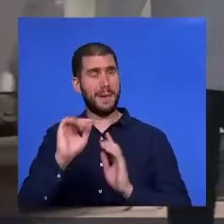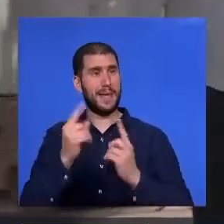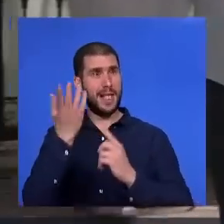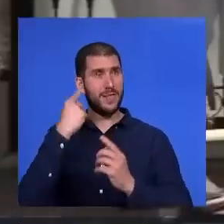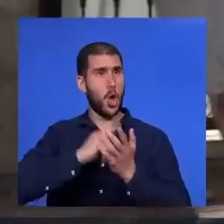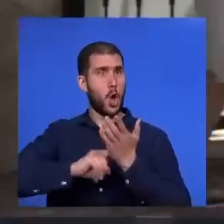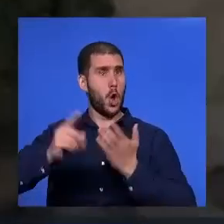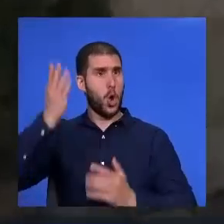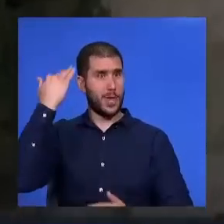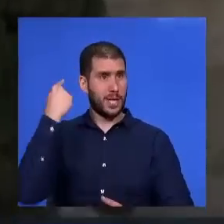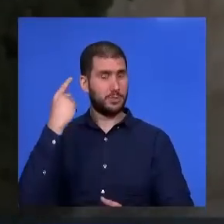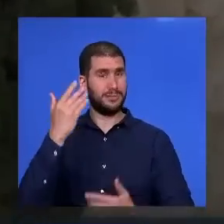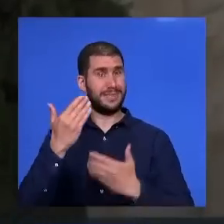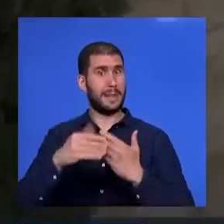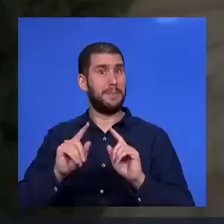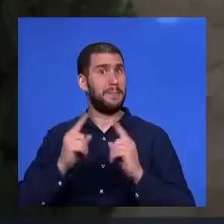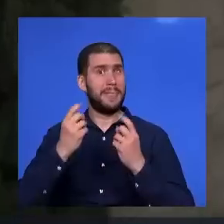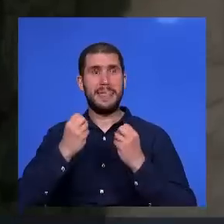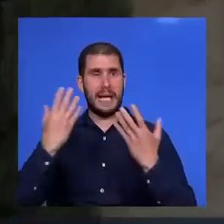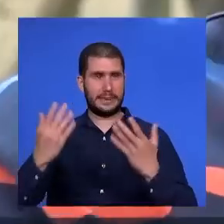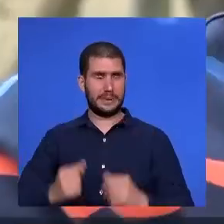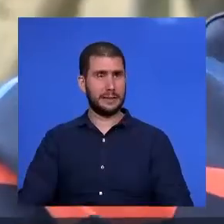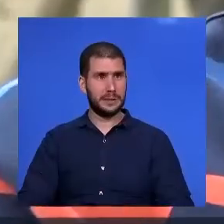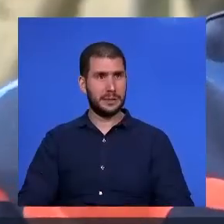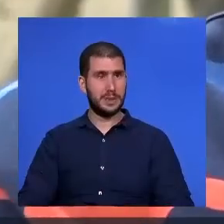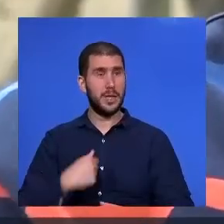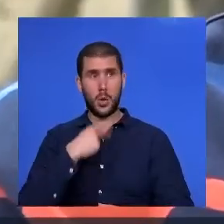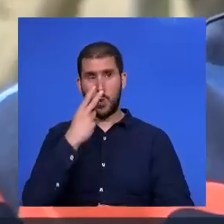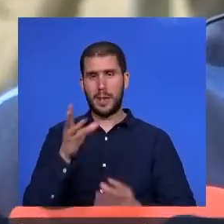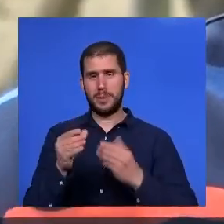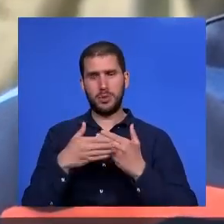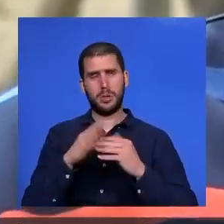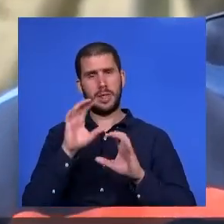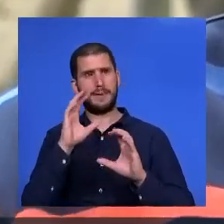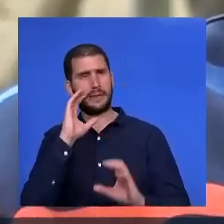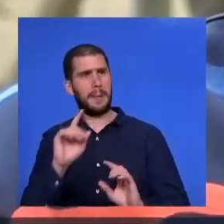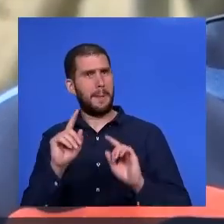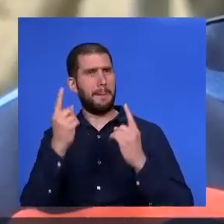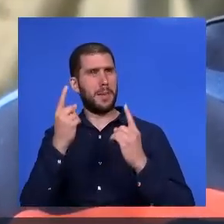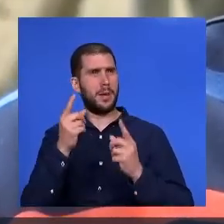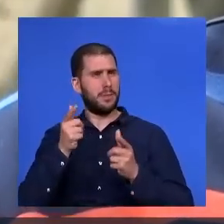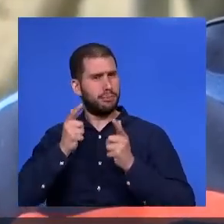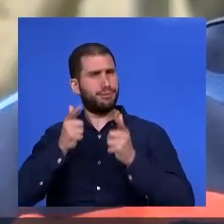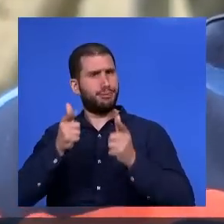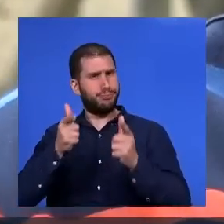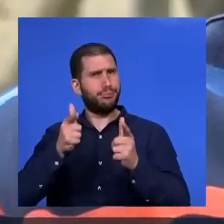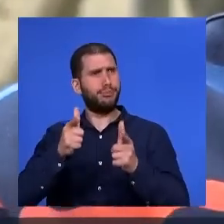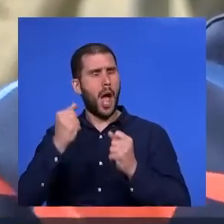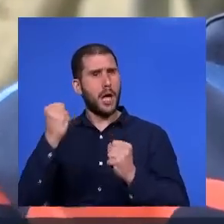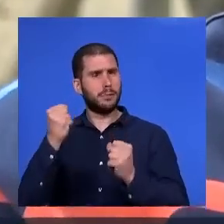לפני חודש. אז זה נגמר בנס. אני רואה עם אשתי טלוויזיה, ופתאום מצרור חזק